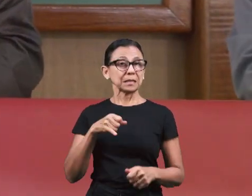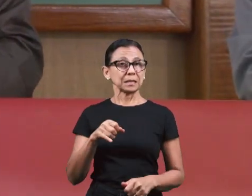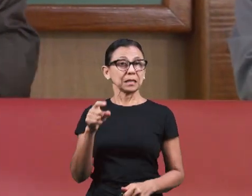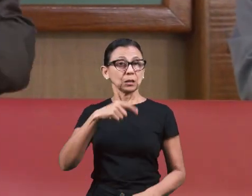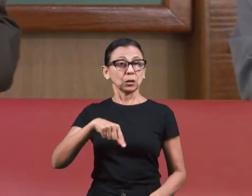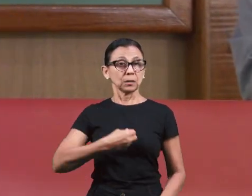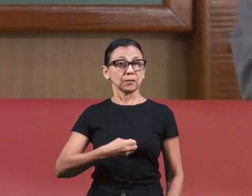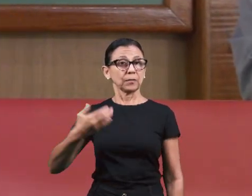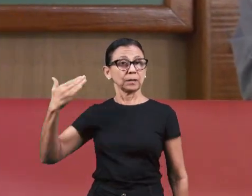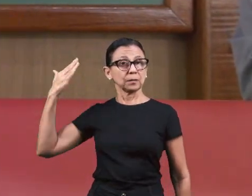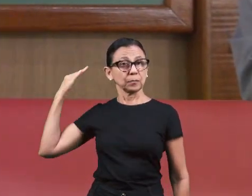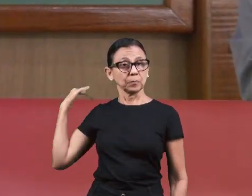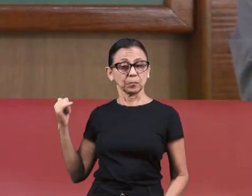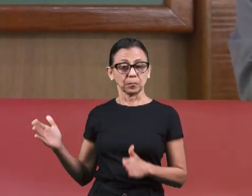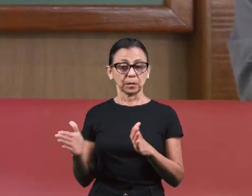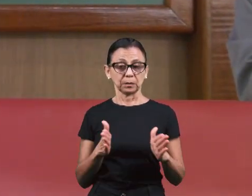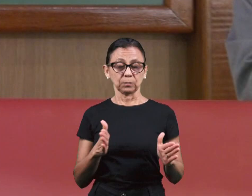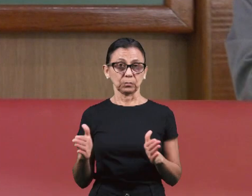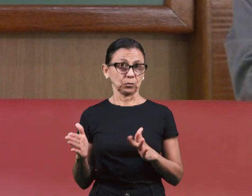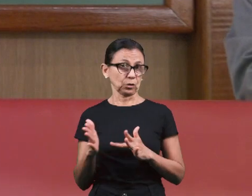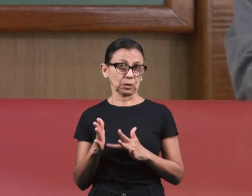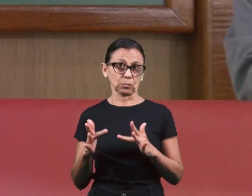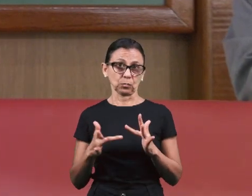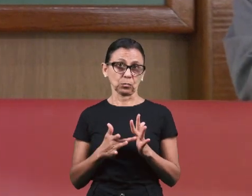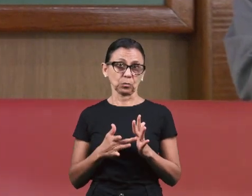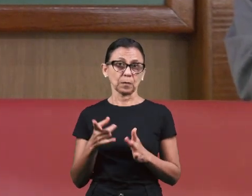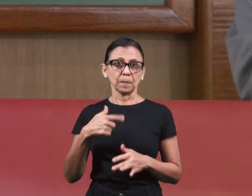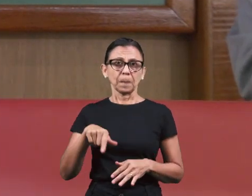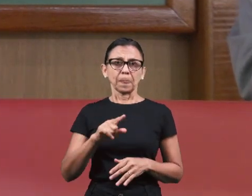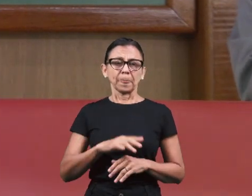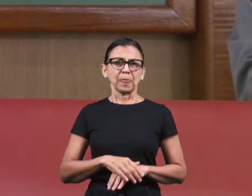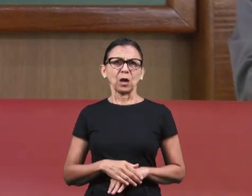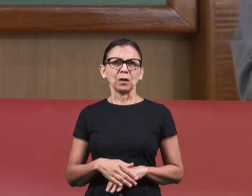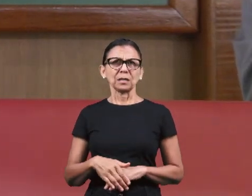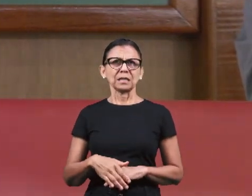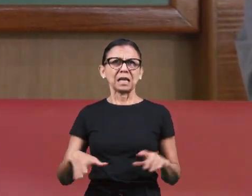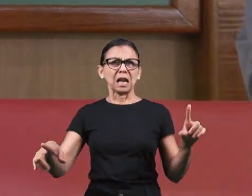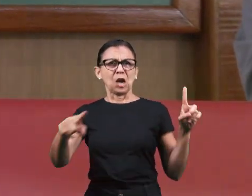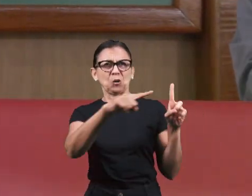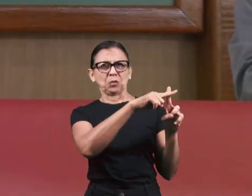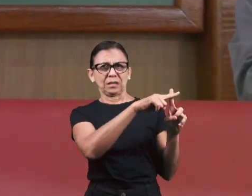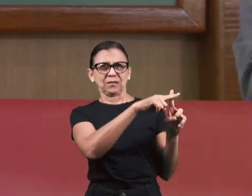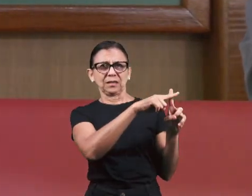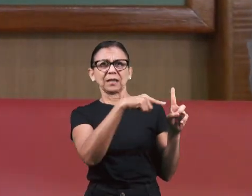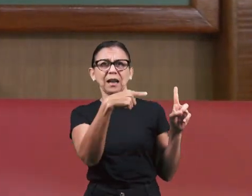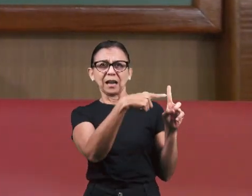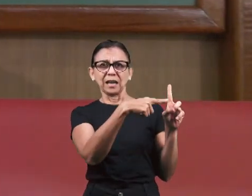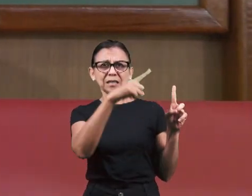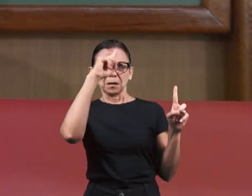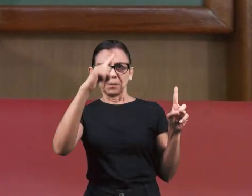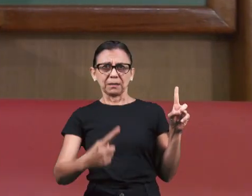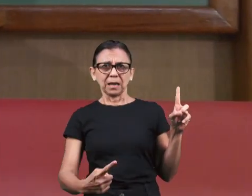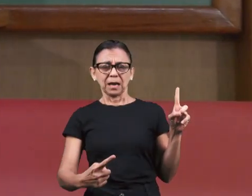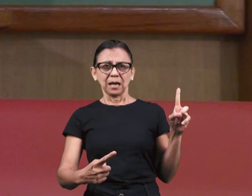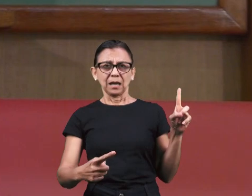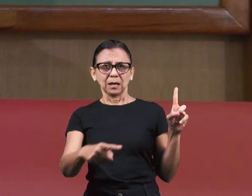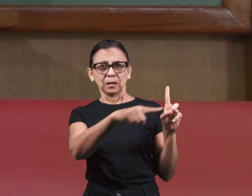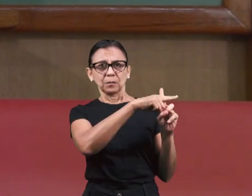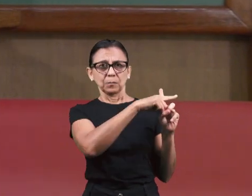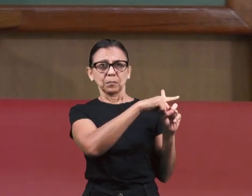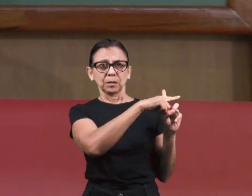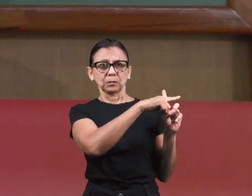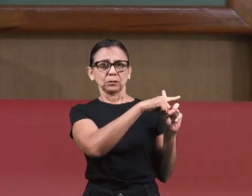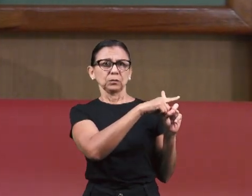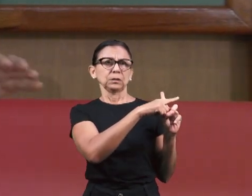étions dans l'époque de Jésus, on n'allait pas crucifier Jésus. Mais comment ça? C'est la